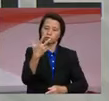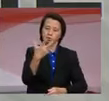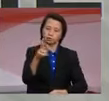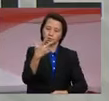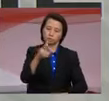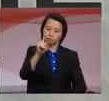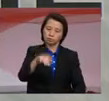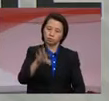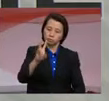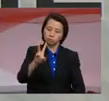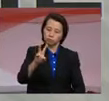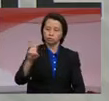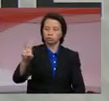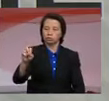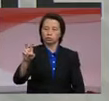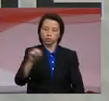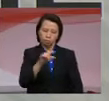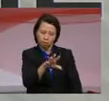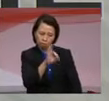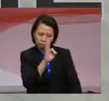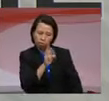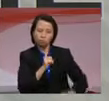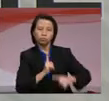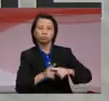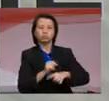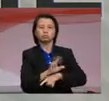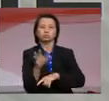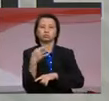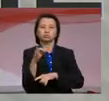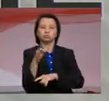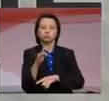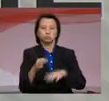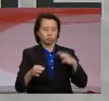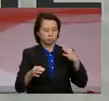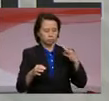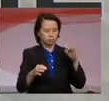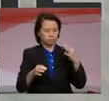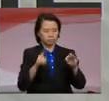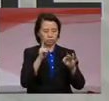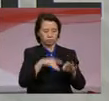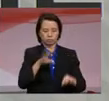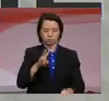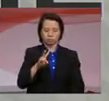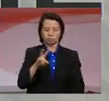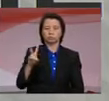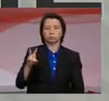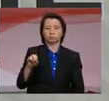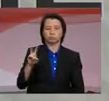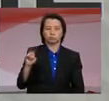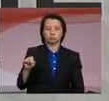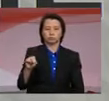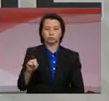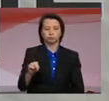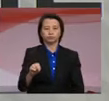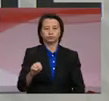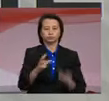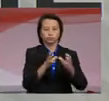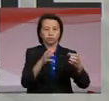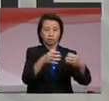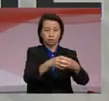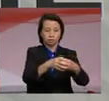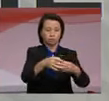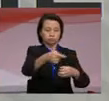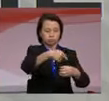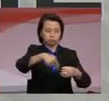13 Julai 2020 dan dikesan positif COVID-19 pada 19 Julai 2020, iaitu kluster ini